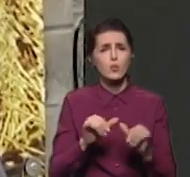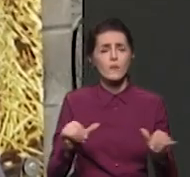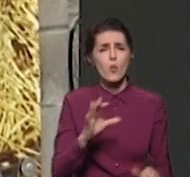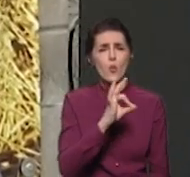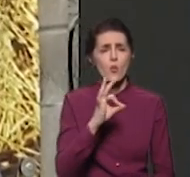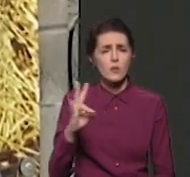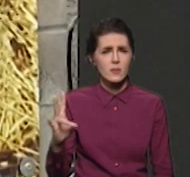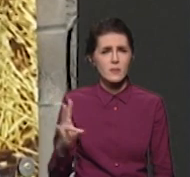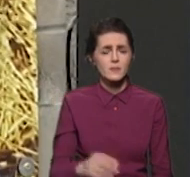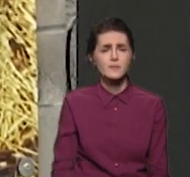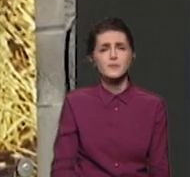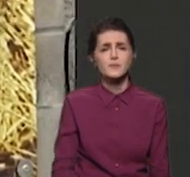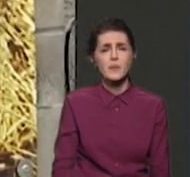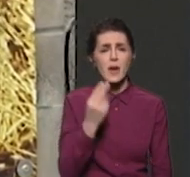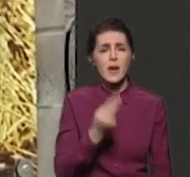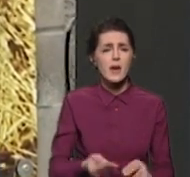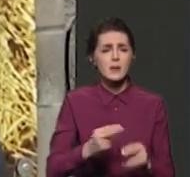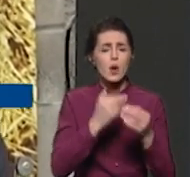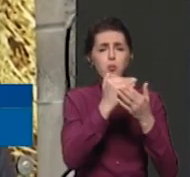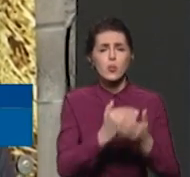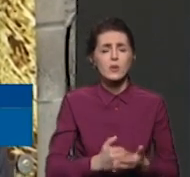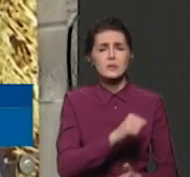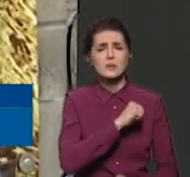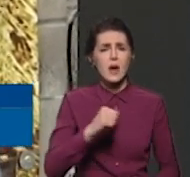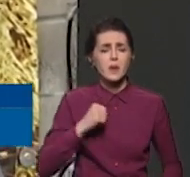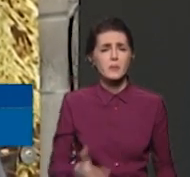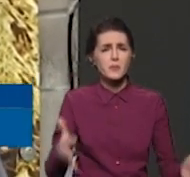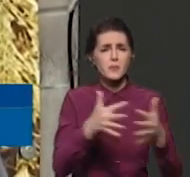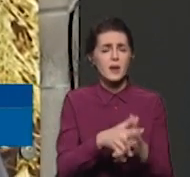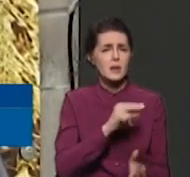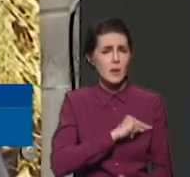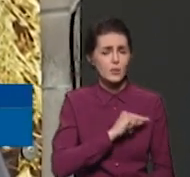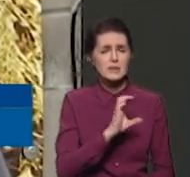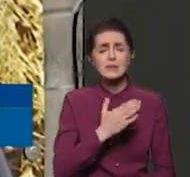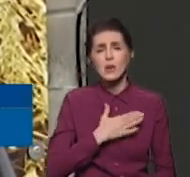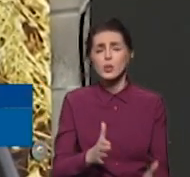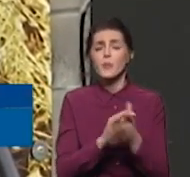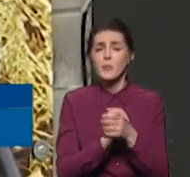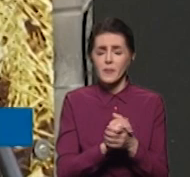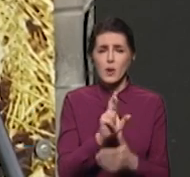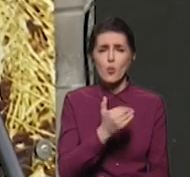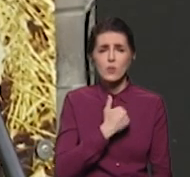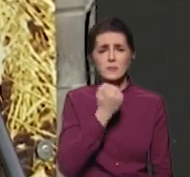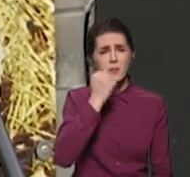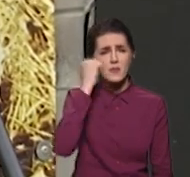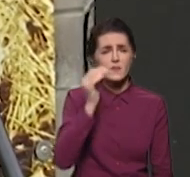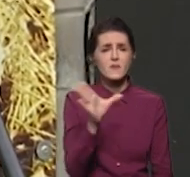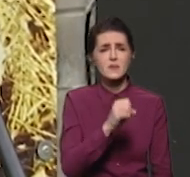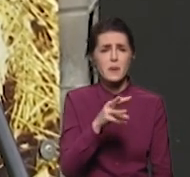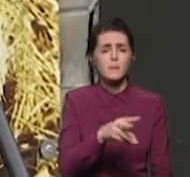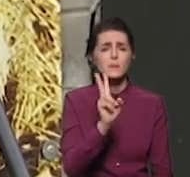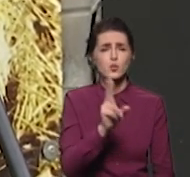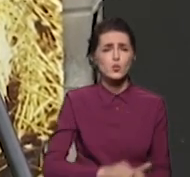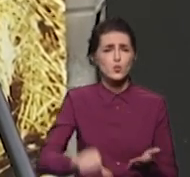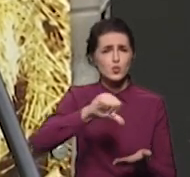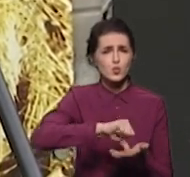ООН. Цей проєкт – вдалий приклад спільної праці з нашими партнерами. І я хотіла подякувати всім, хто брав у ньому